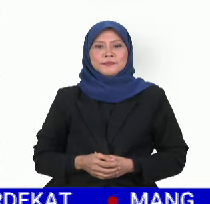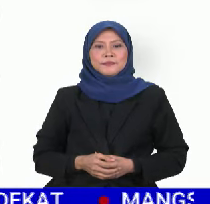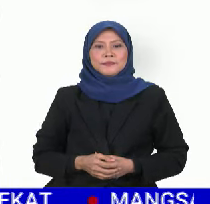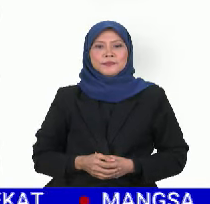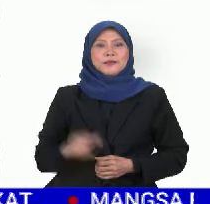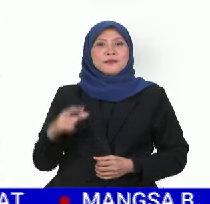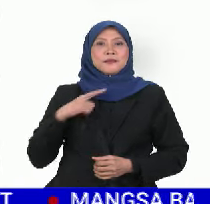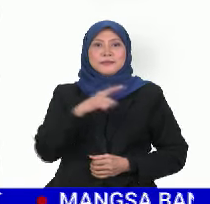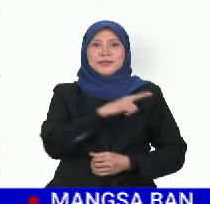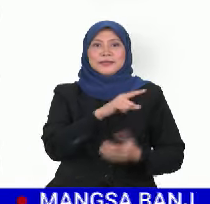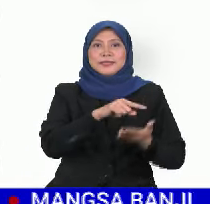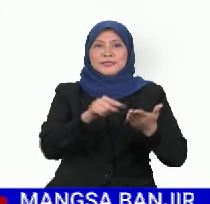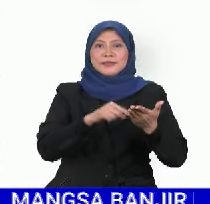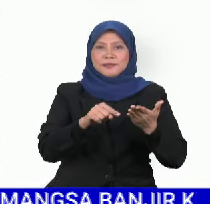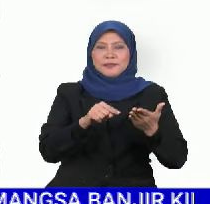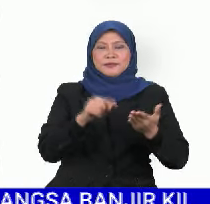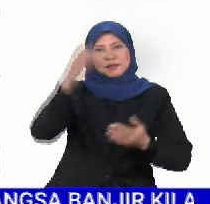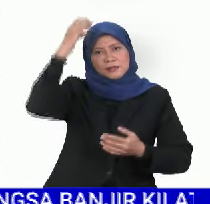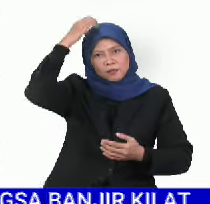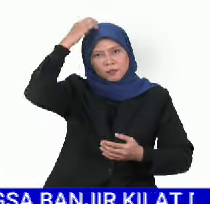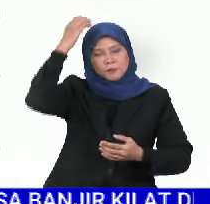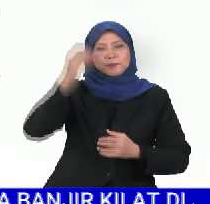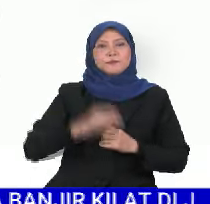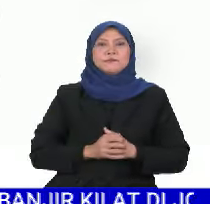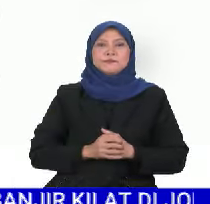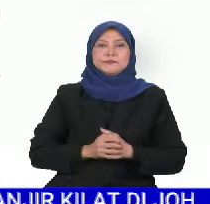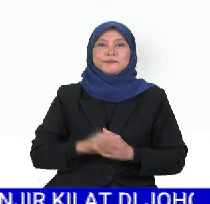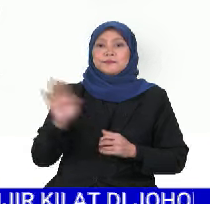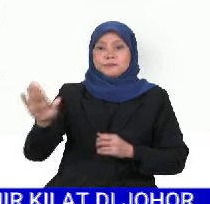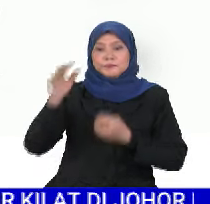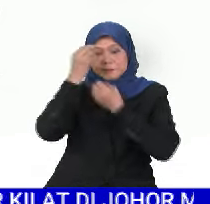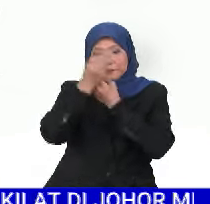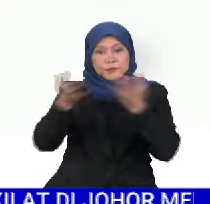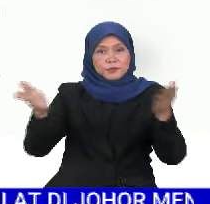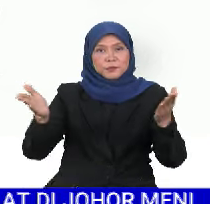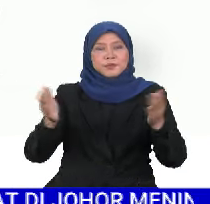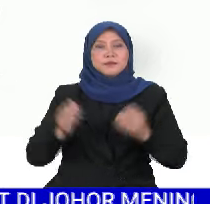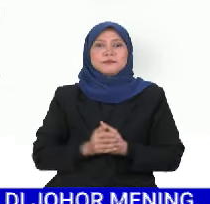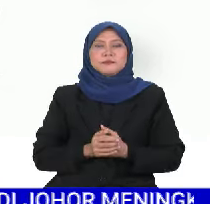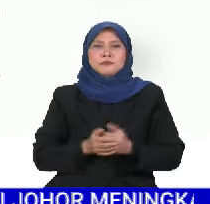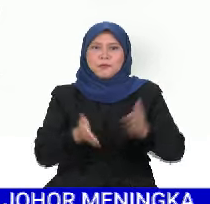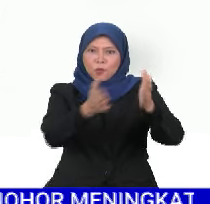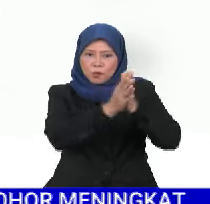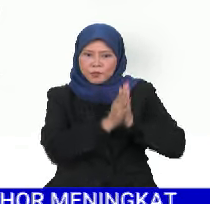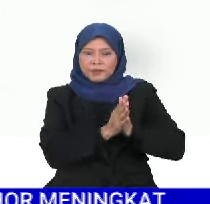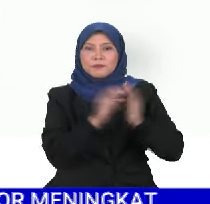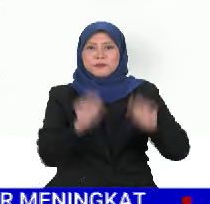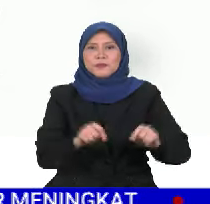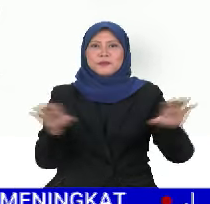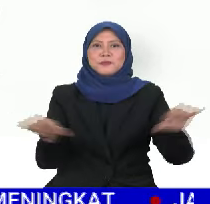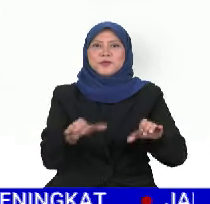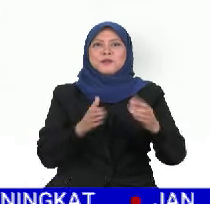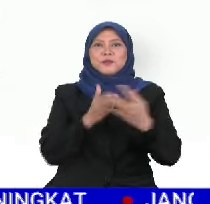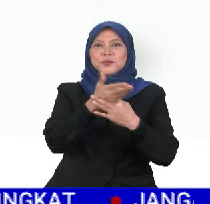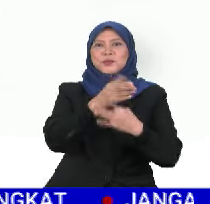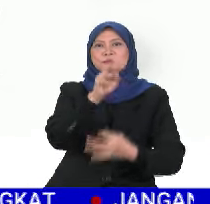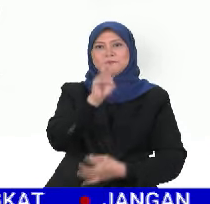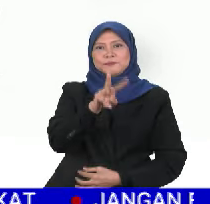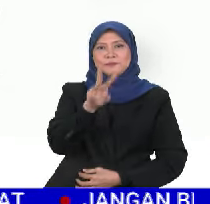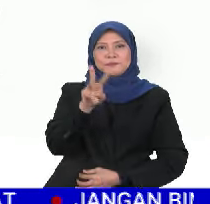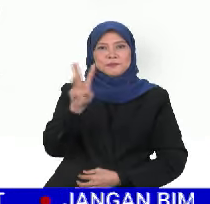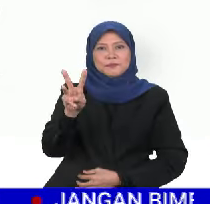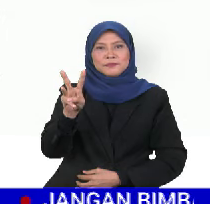Lembaga Zakat Selangor LZS menerusi satu kenyataan memaklumkan permohonan boleh dibuat dengan melayari laman